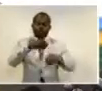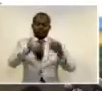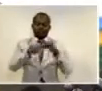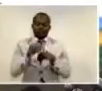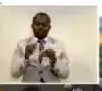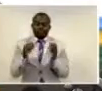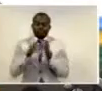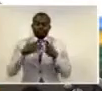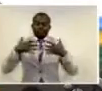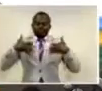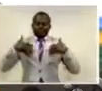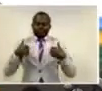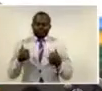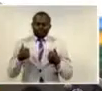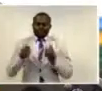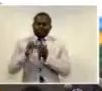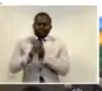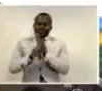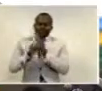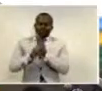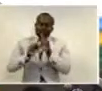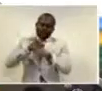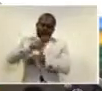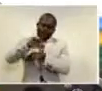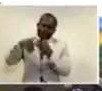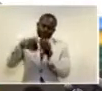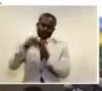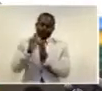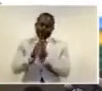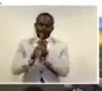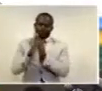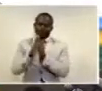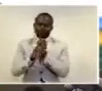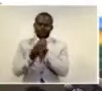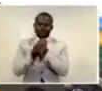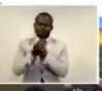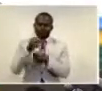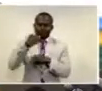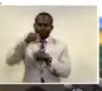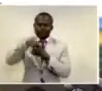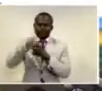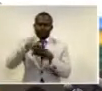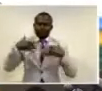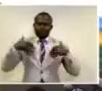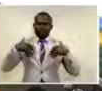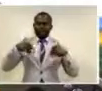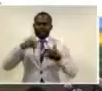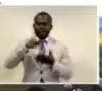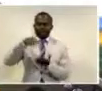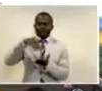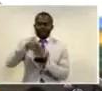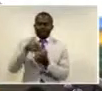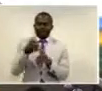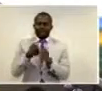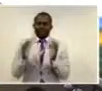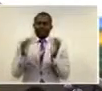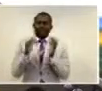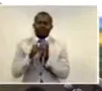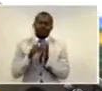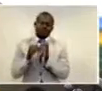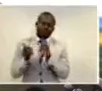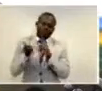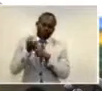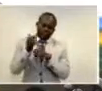aho imirenge yose y'akarere ka Rubavu irimo ikigo nderabuzima ndetse tukaba tugeze